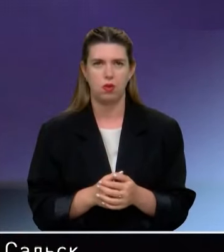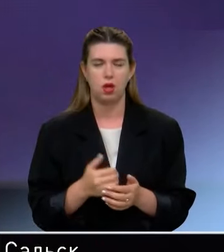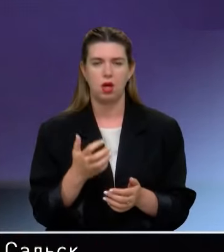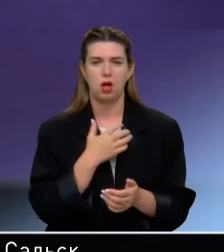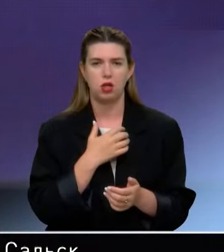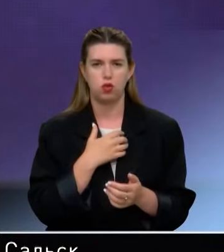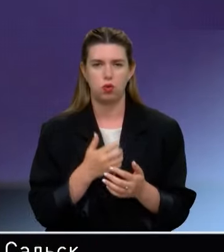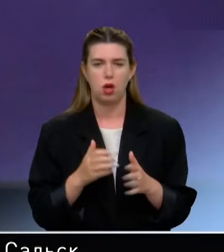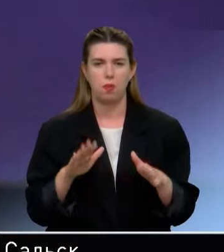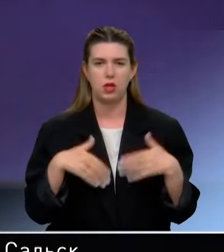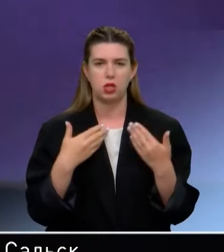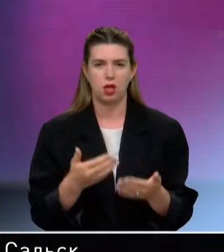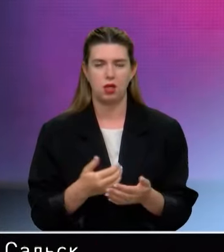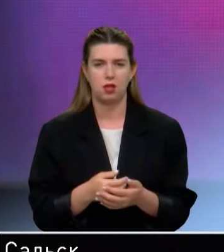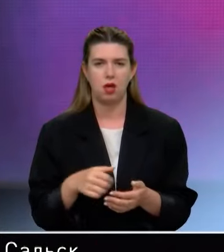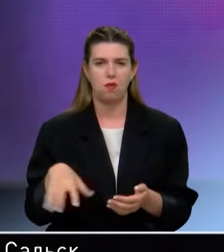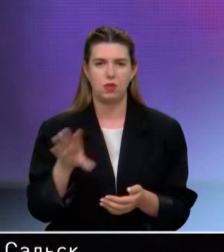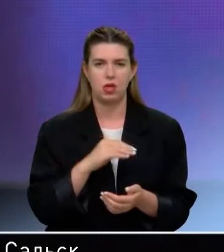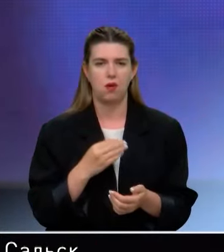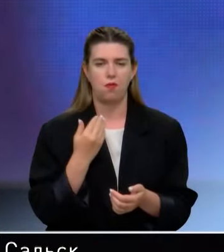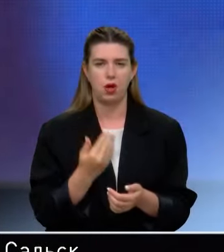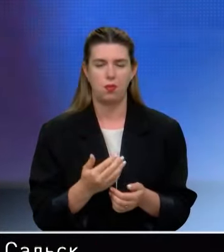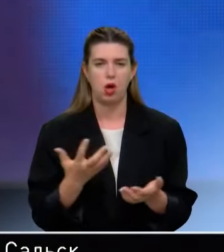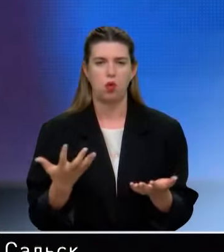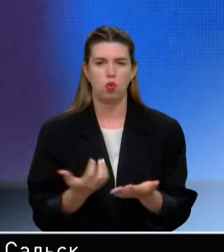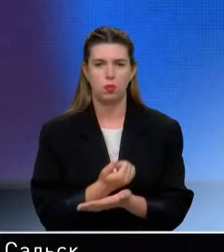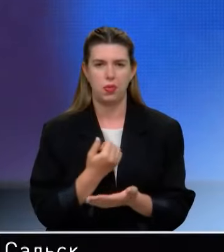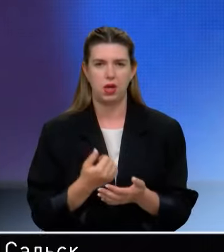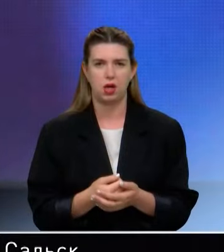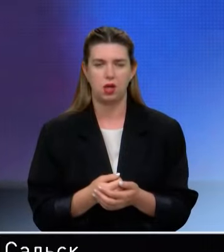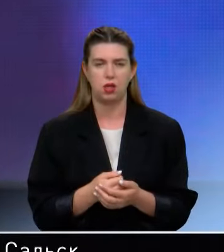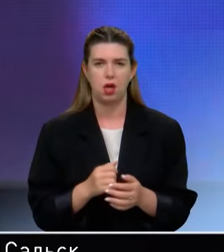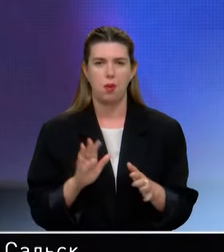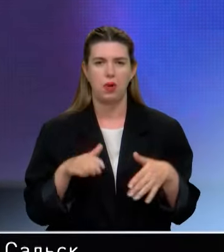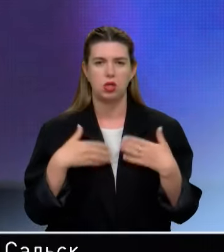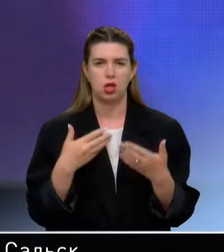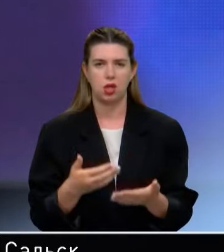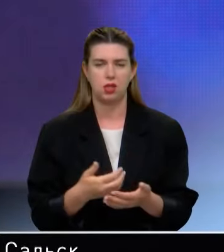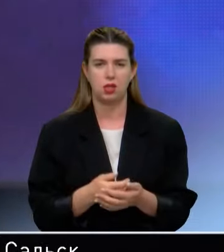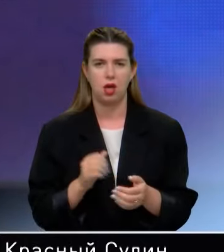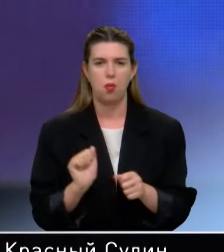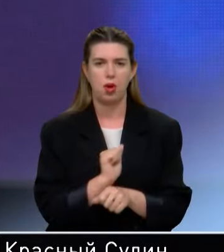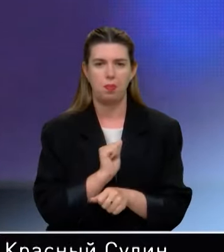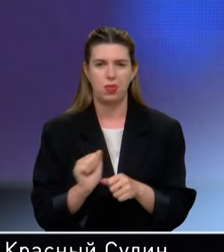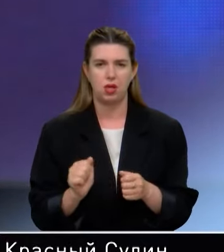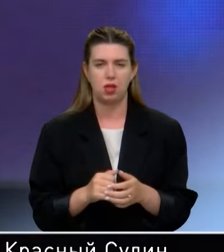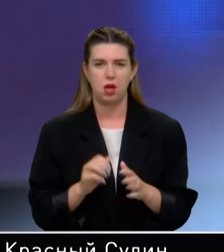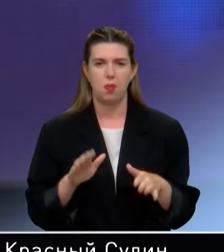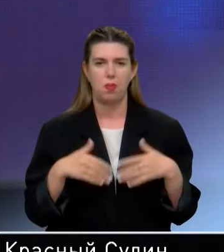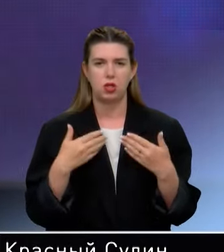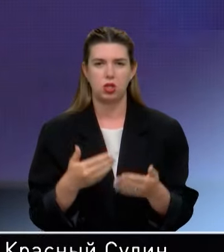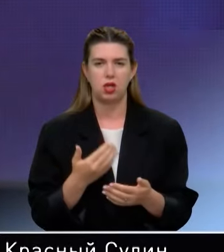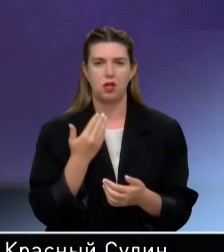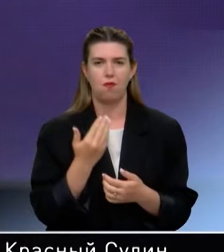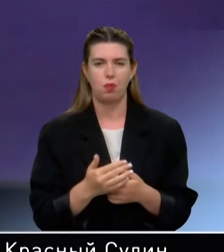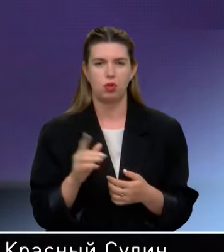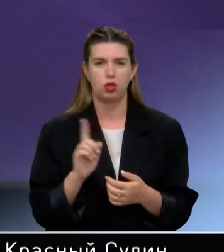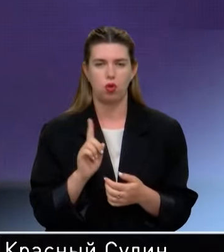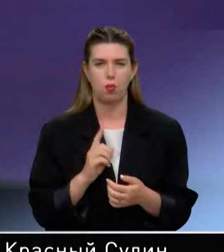хочу пожелать всем вам успеха пожелать побед пожелать вам